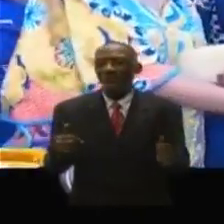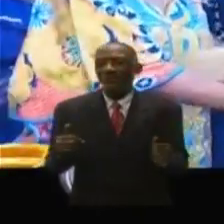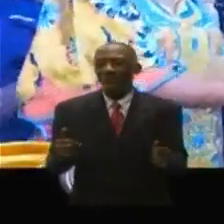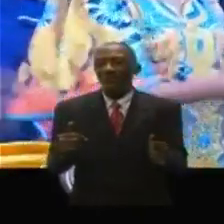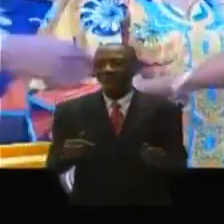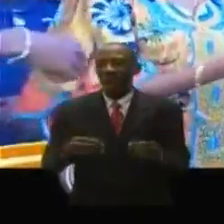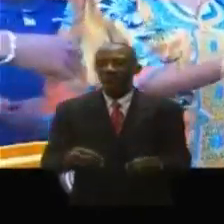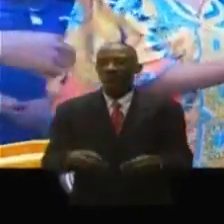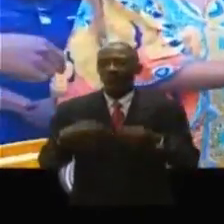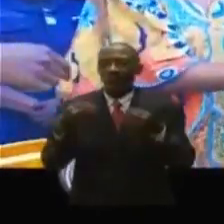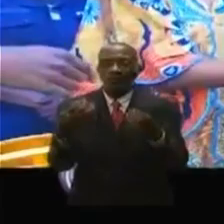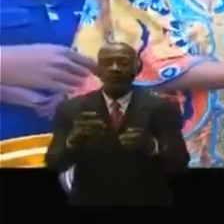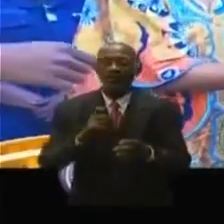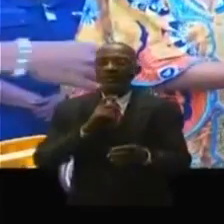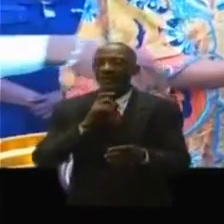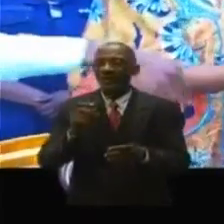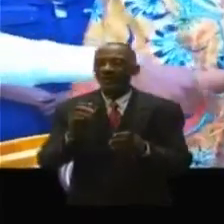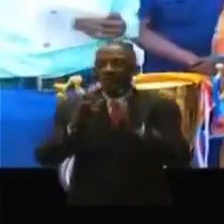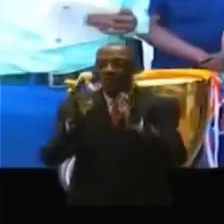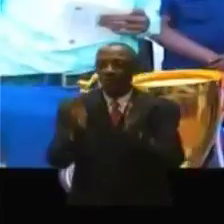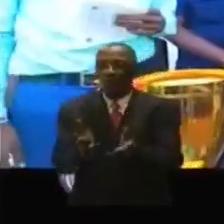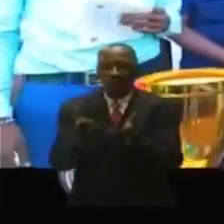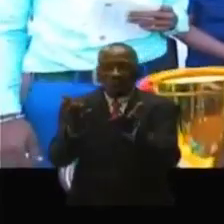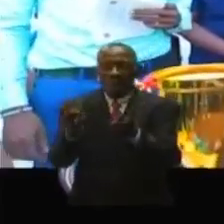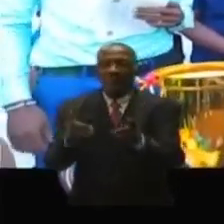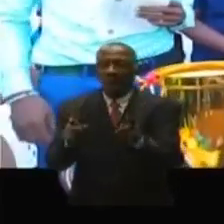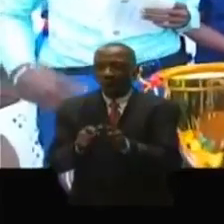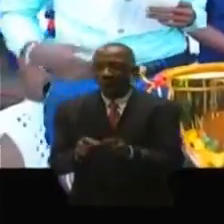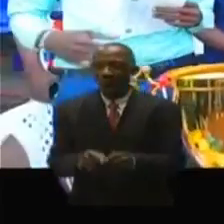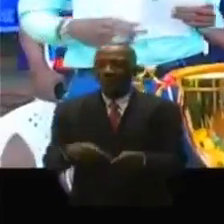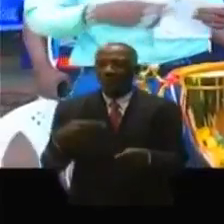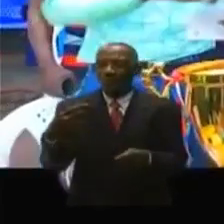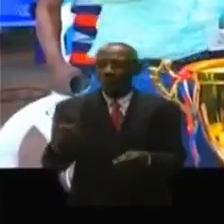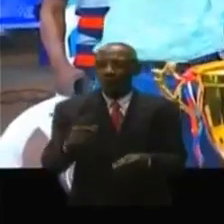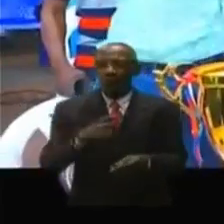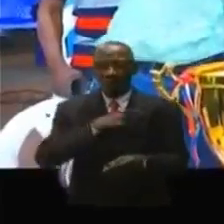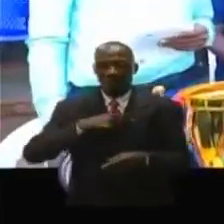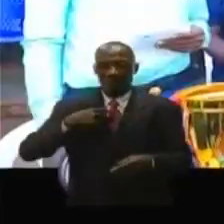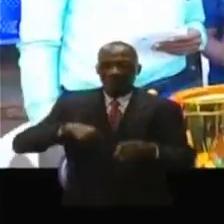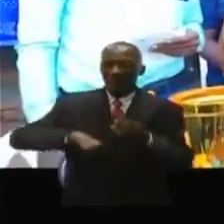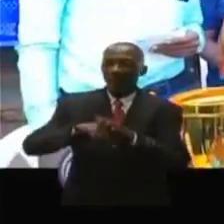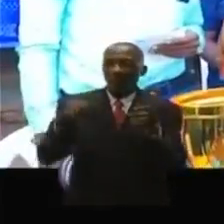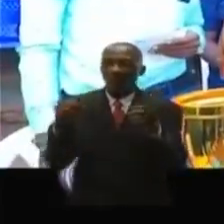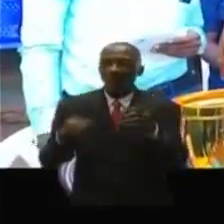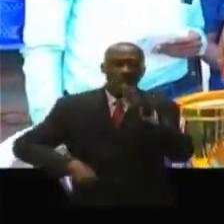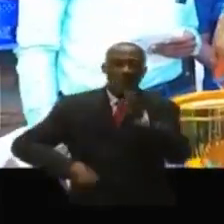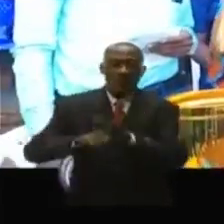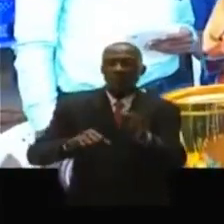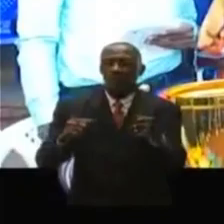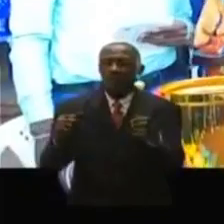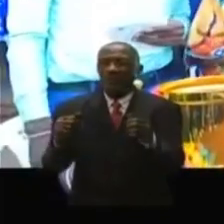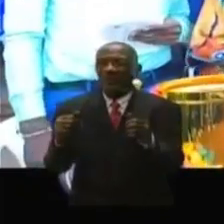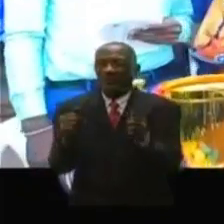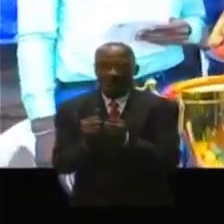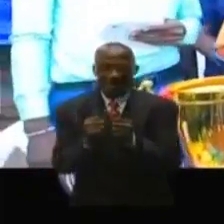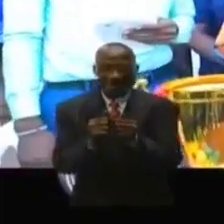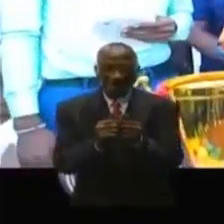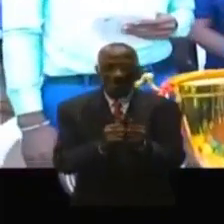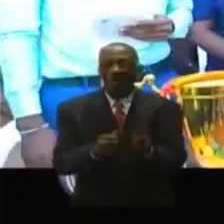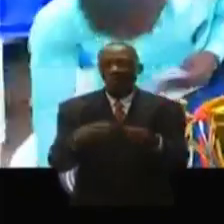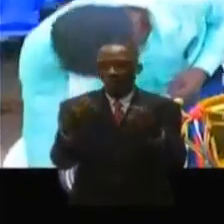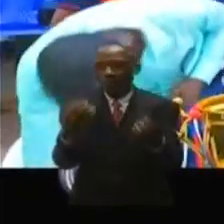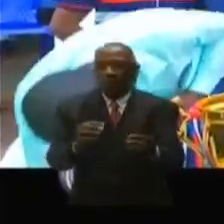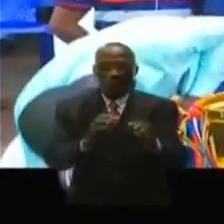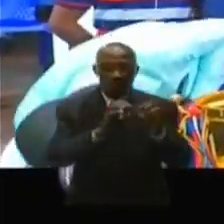qui ont compéti ont eu chacun un jeu de varese et une enveloppe aux mains de la première dame de la province, Madame Mireille Nzanza, qui a